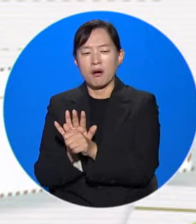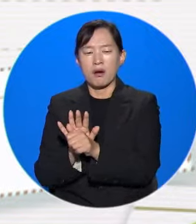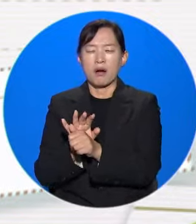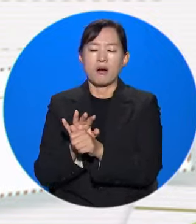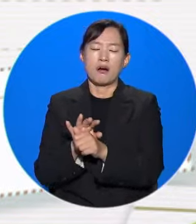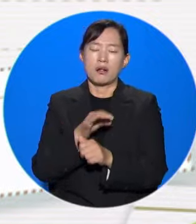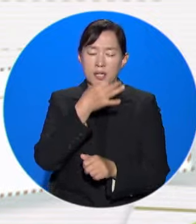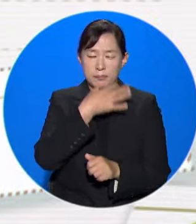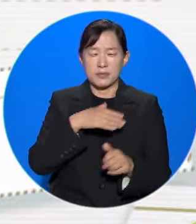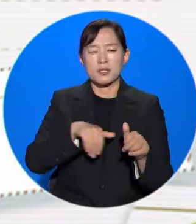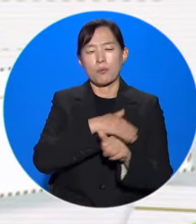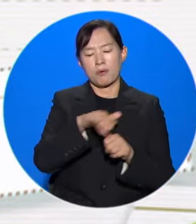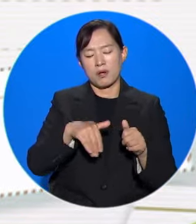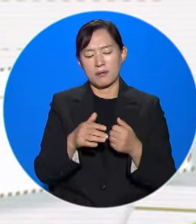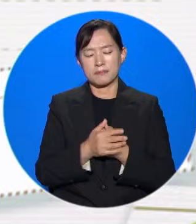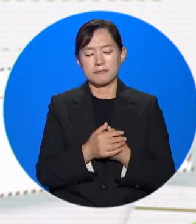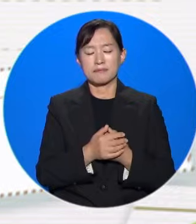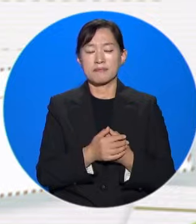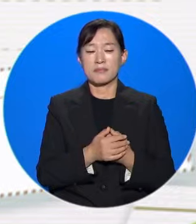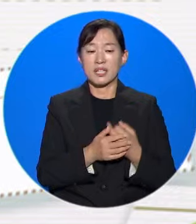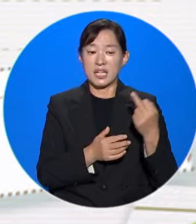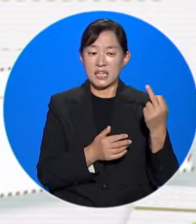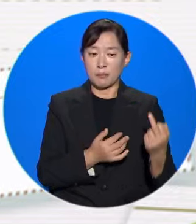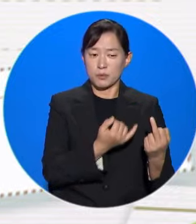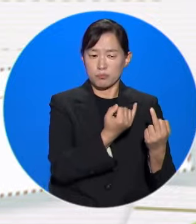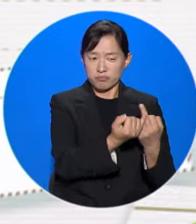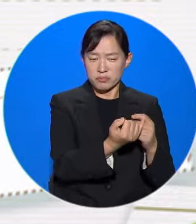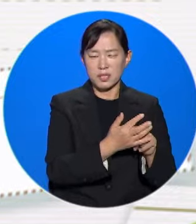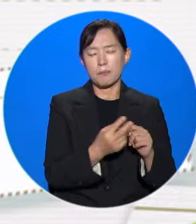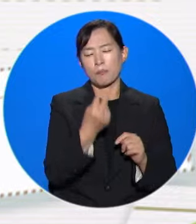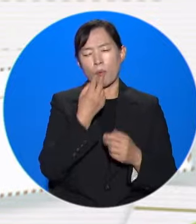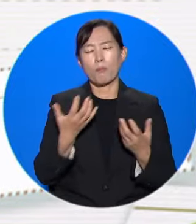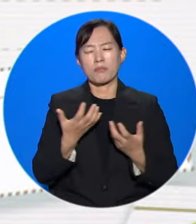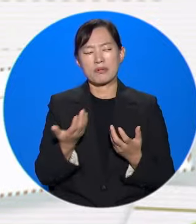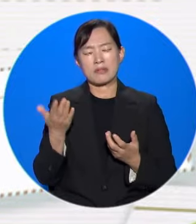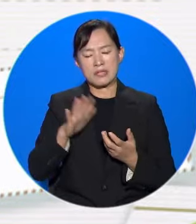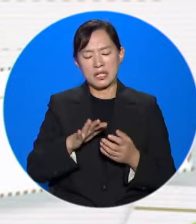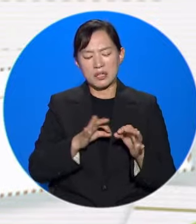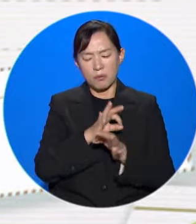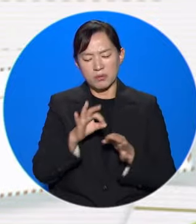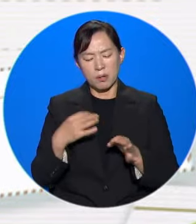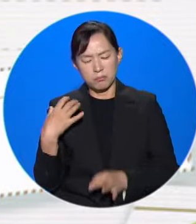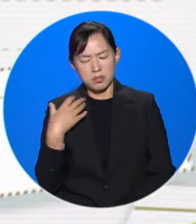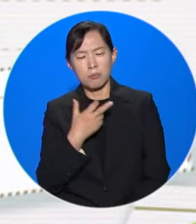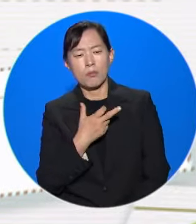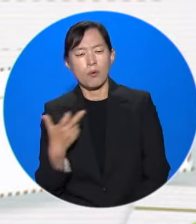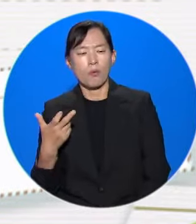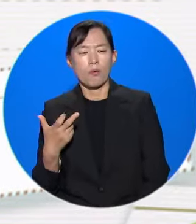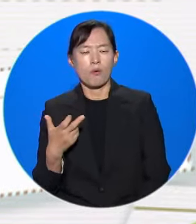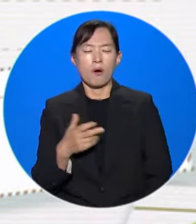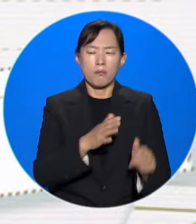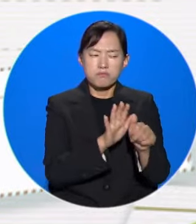상황이에요. 올케가 보험 영업일을 하고 있는데요. 경제적인 부담은 두 배로 커졌는데 간병하느라